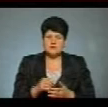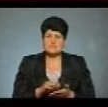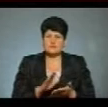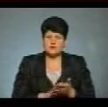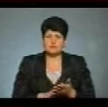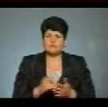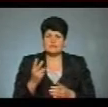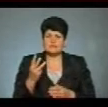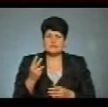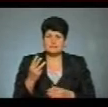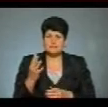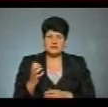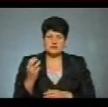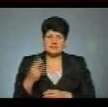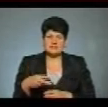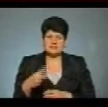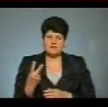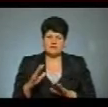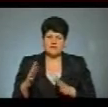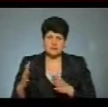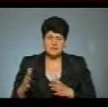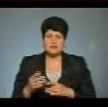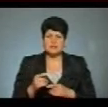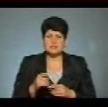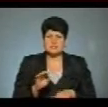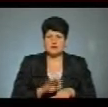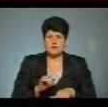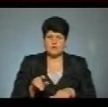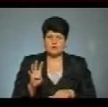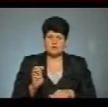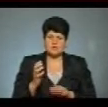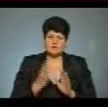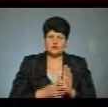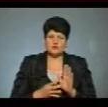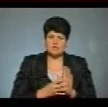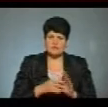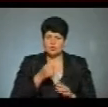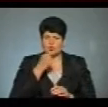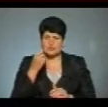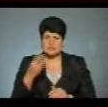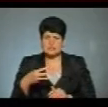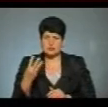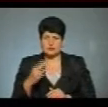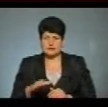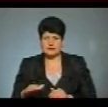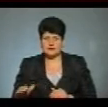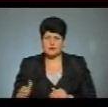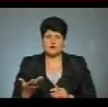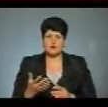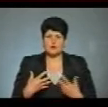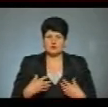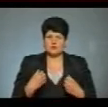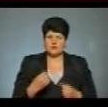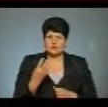зафіксовано 532 випадки COVID-19. Із хворих 499 дорослі, 33 діти. Одужали від